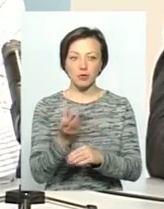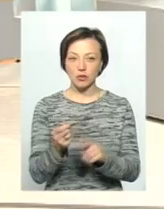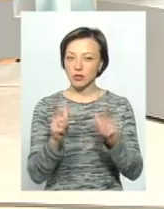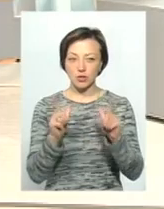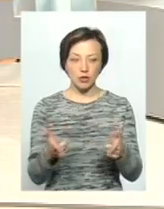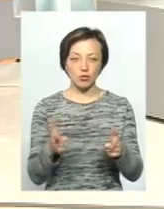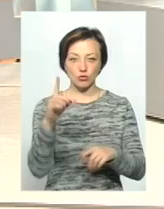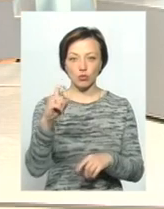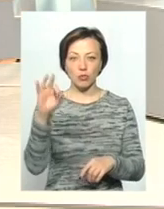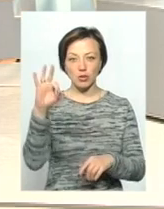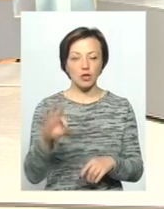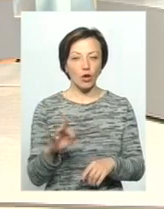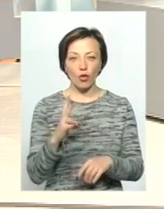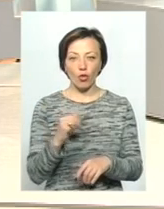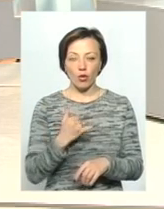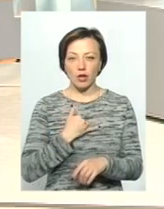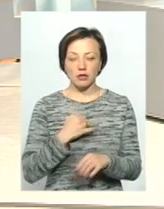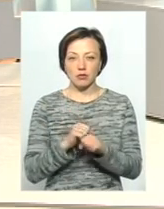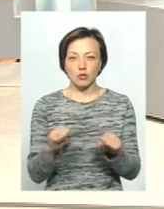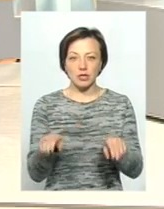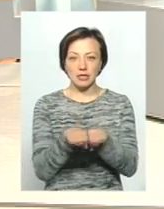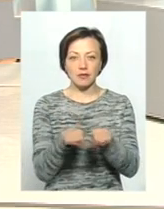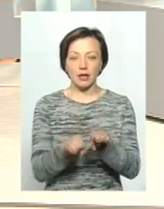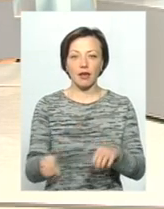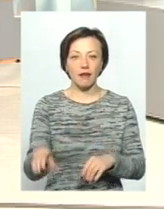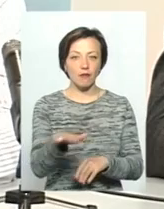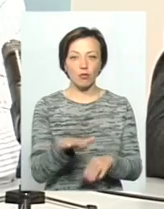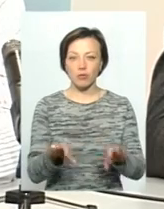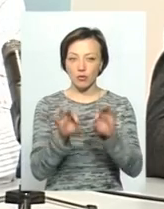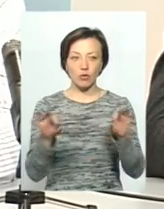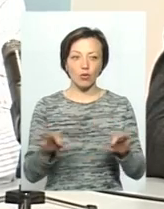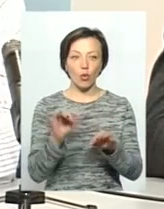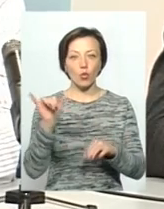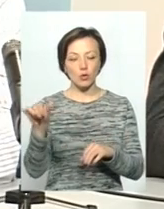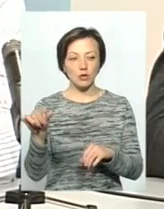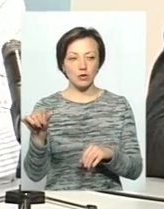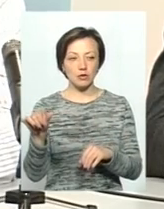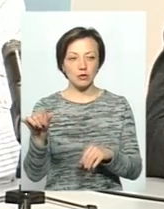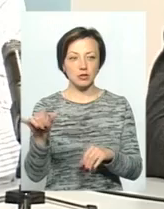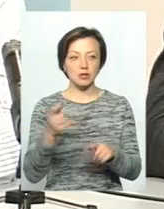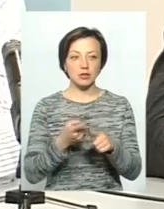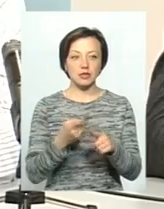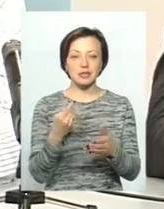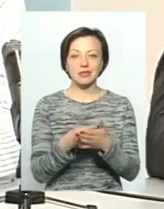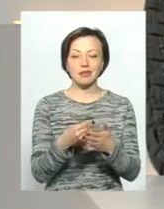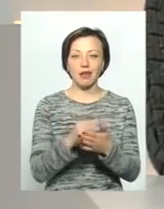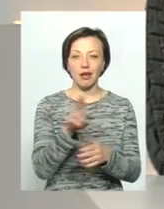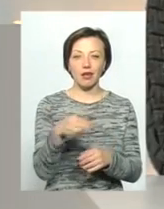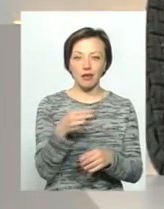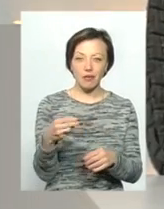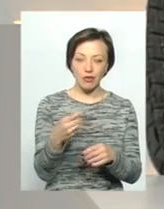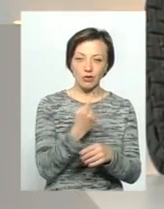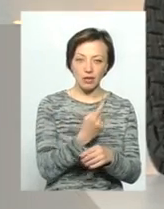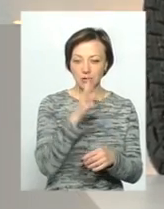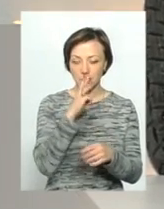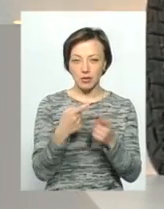згідний повністю. У нас не можна зрівнювати з Європою в ніякому разі. Тому що в них ціна євро одна, зарплати другі,